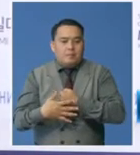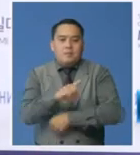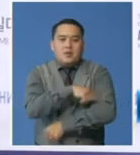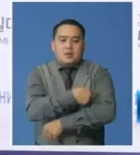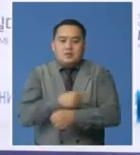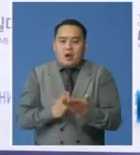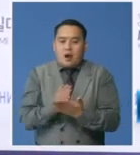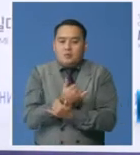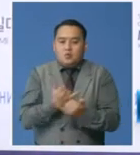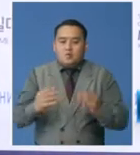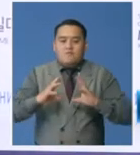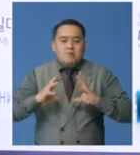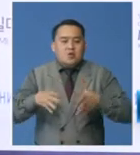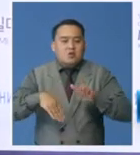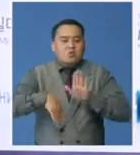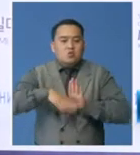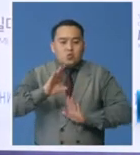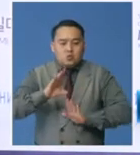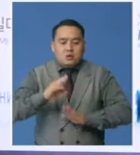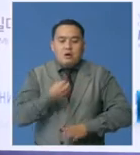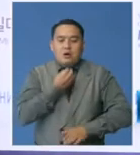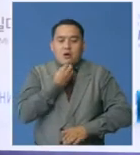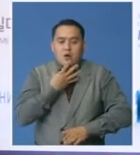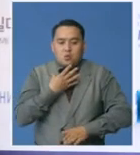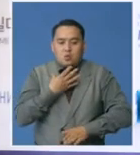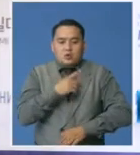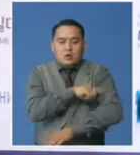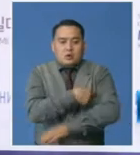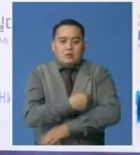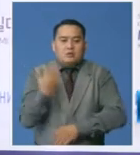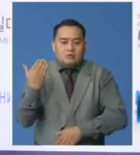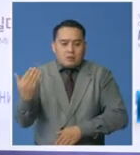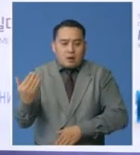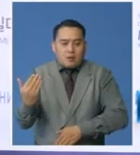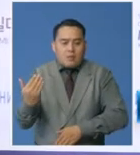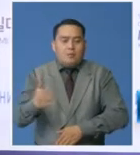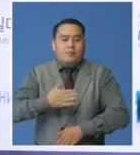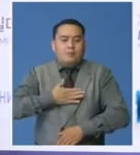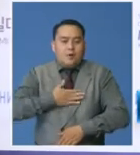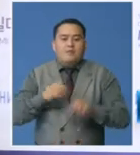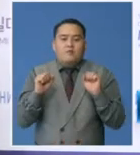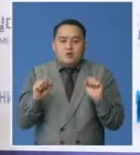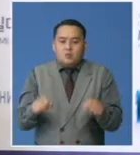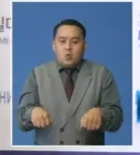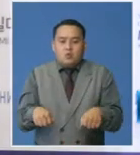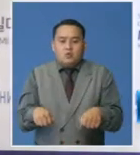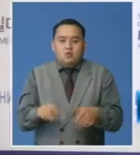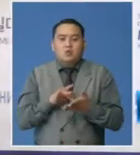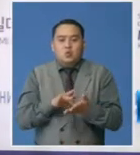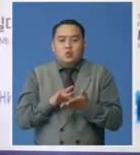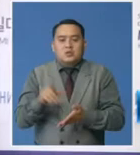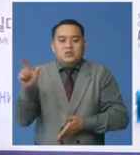медицинского обслуживания в мире, наиболее лучшие и хорошие клиники находятся там. Ну и сейчас много наших возможных